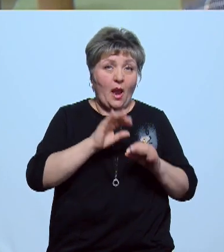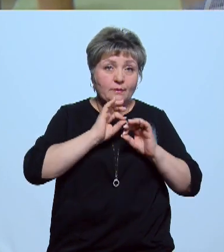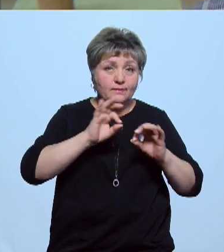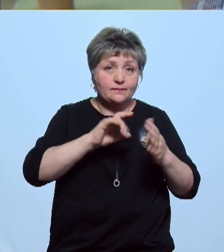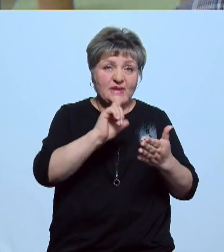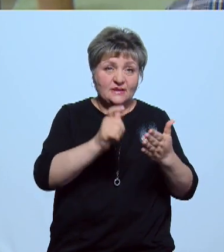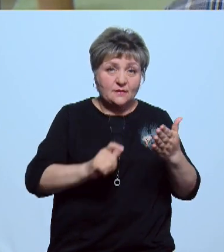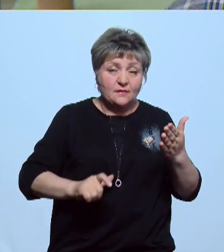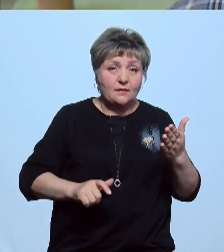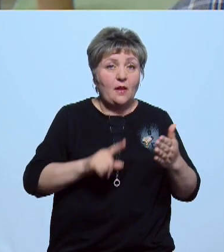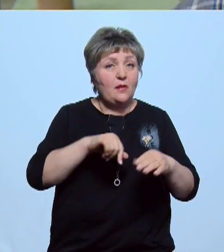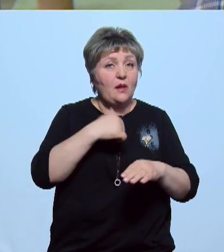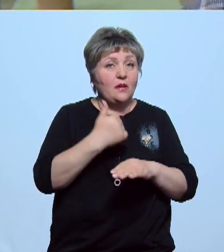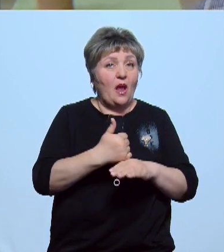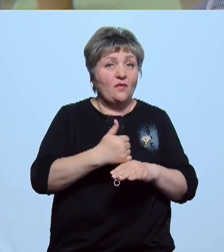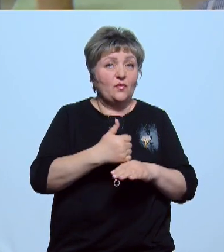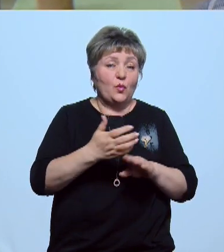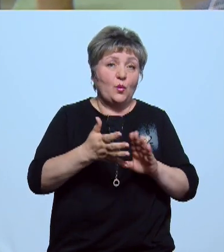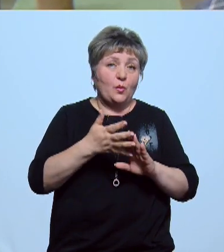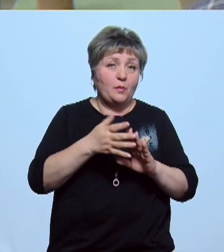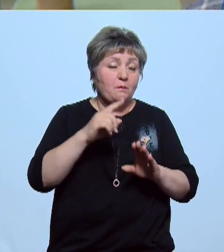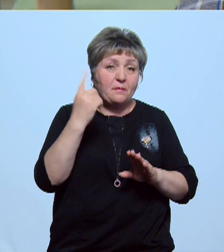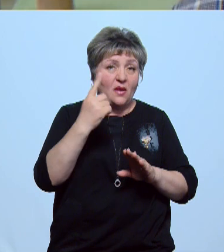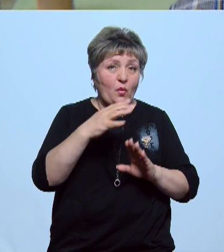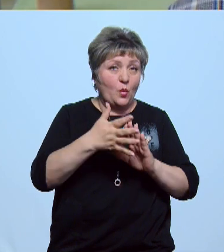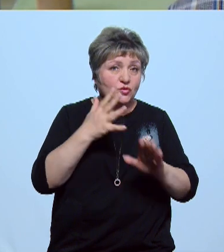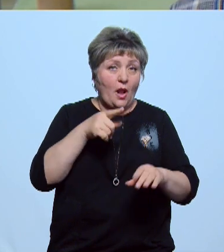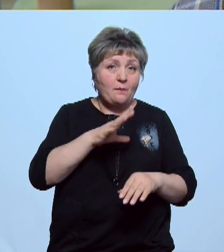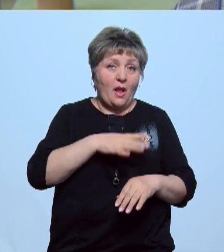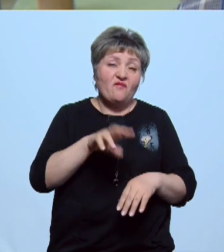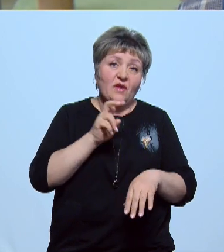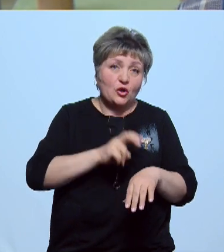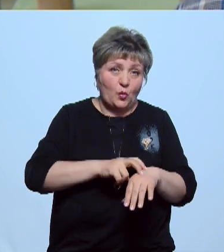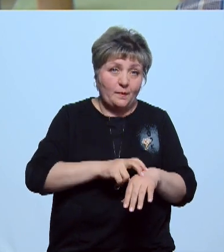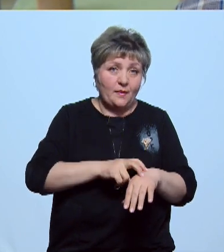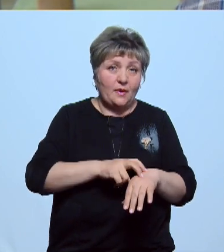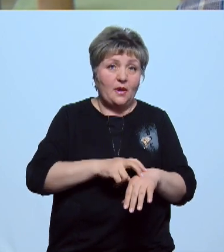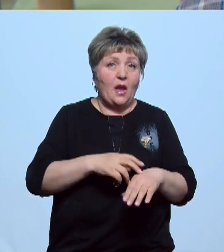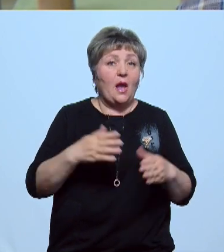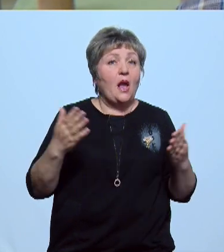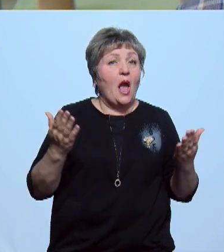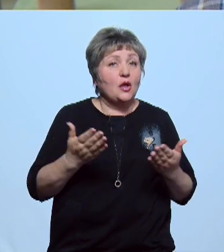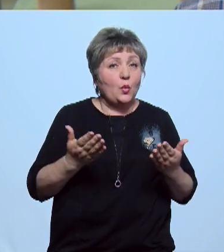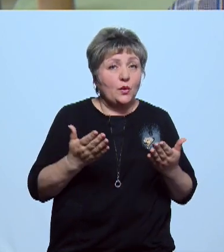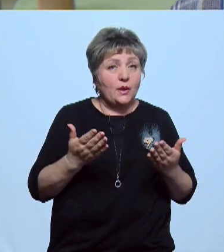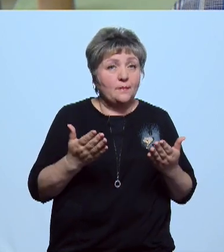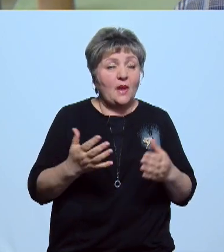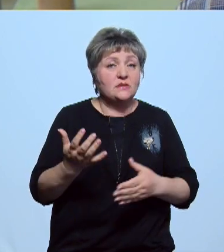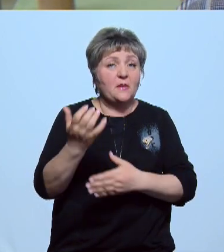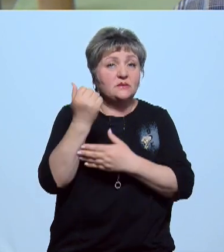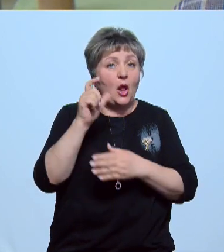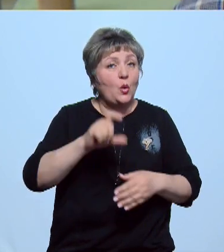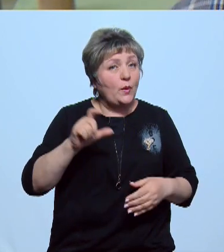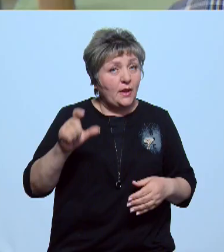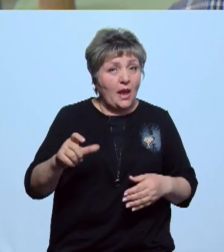самой, очень важно было в первую очередь это то, что она была врачом. Врачом, который спасал